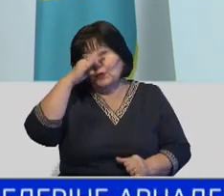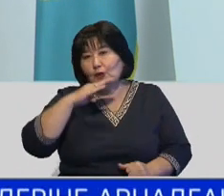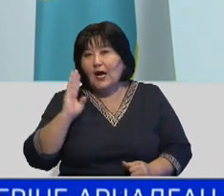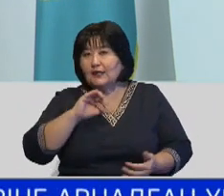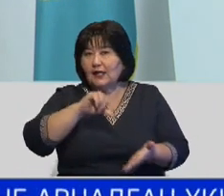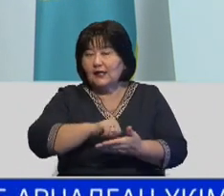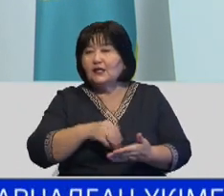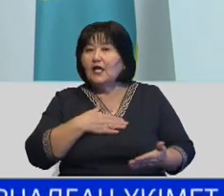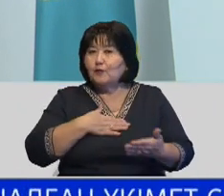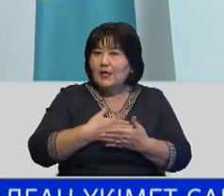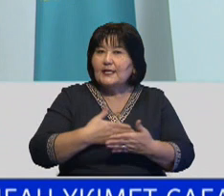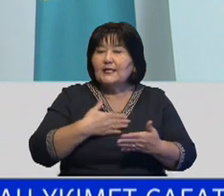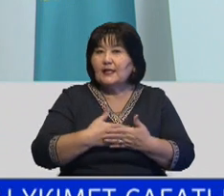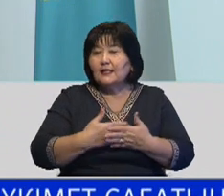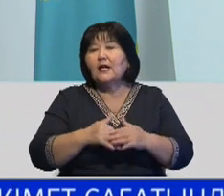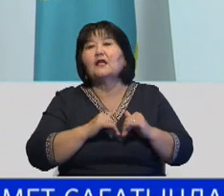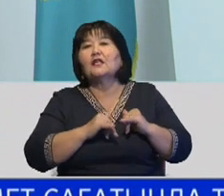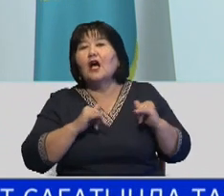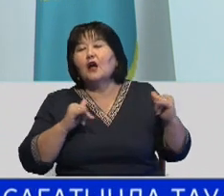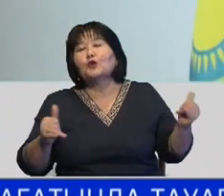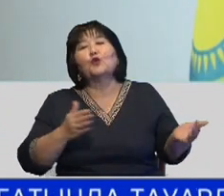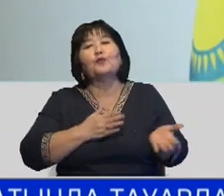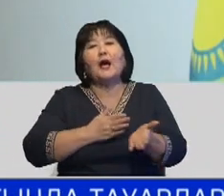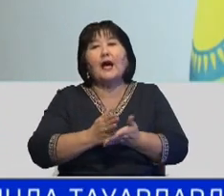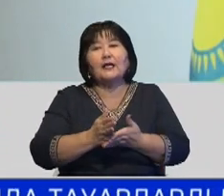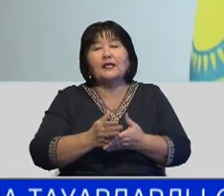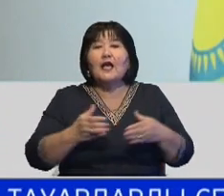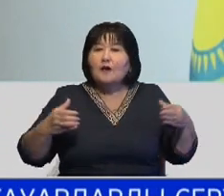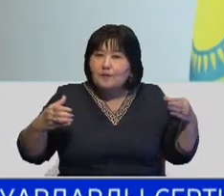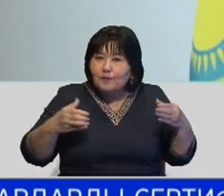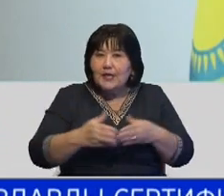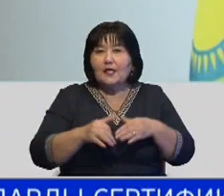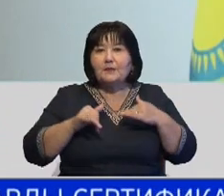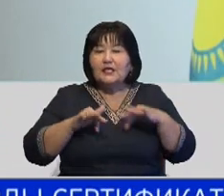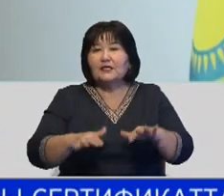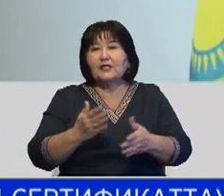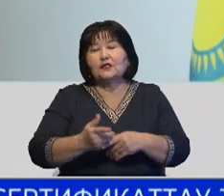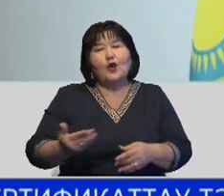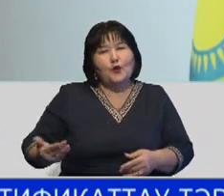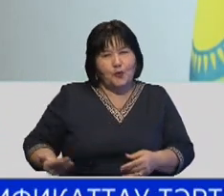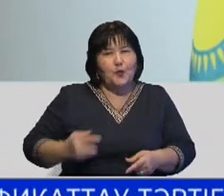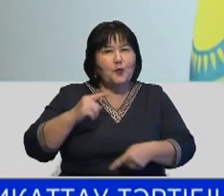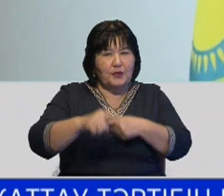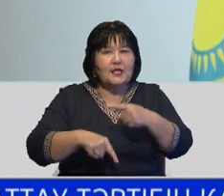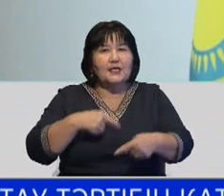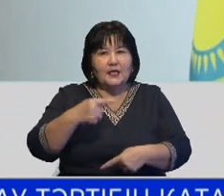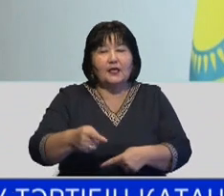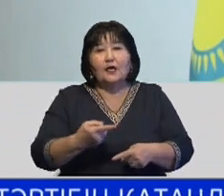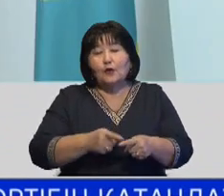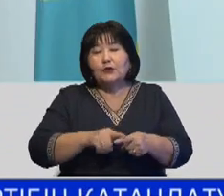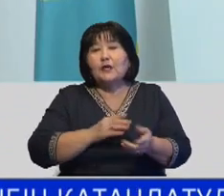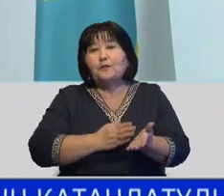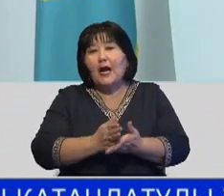да белсенділігін дамыту бағытында бірлікпен жасалғаныз, ол өмірлік. Осы